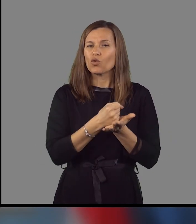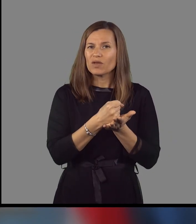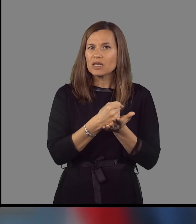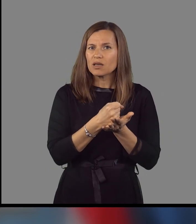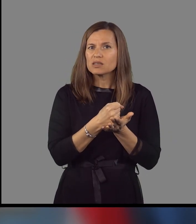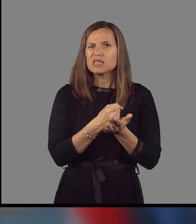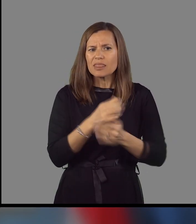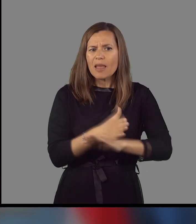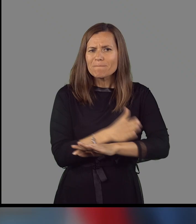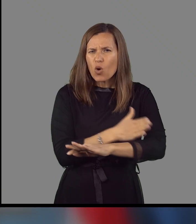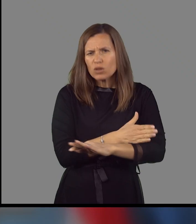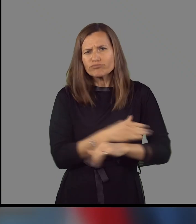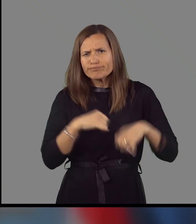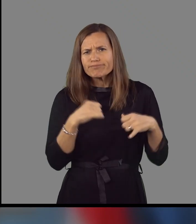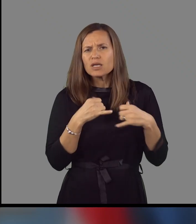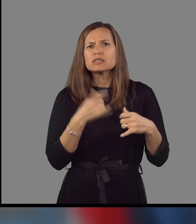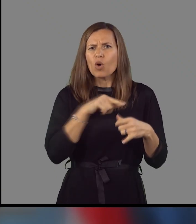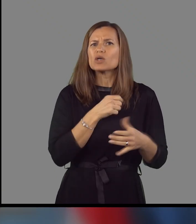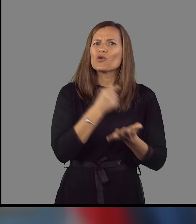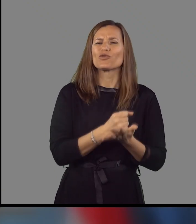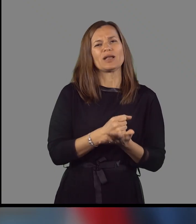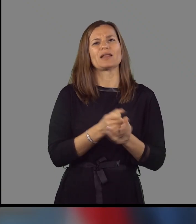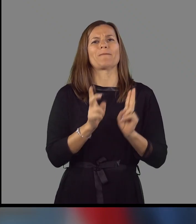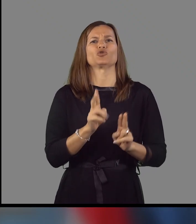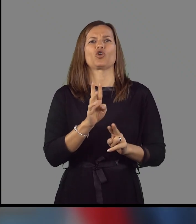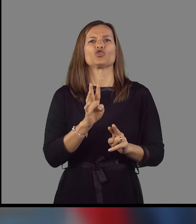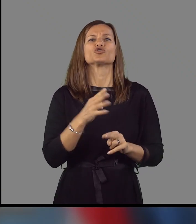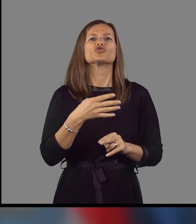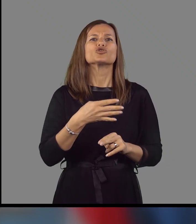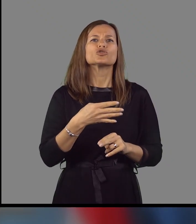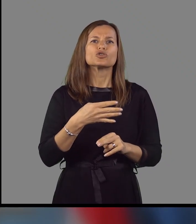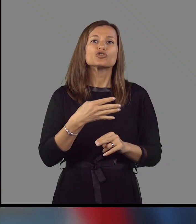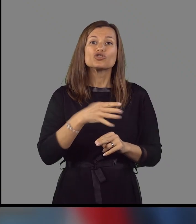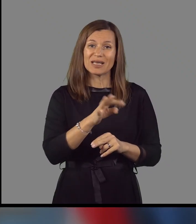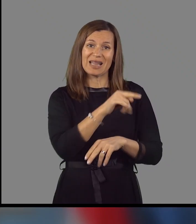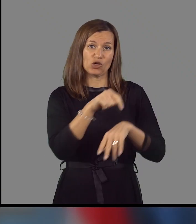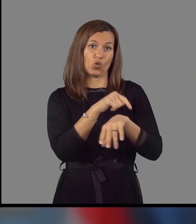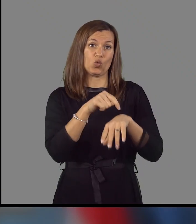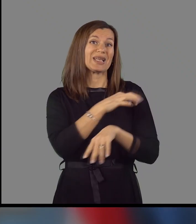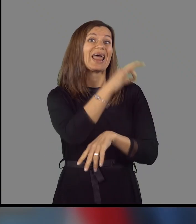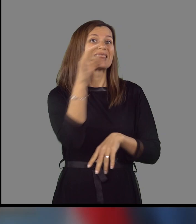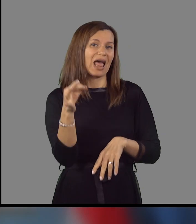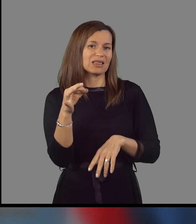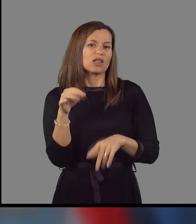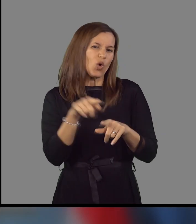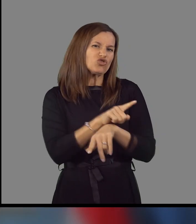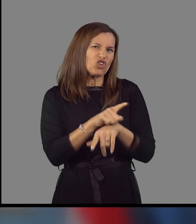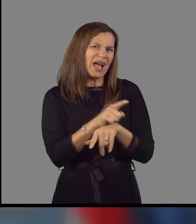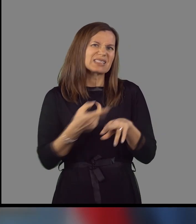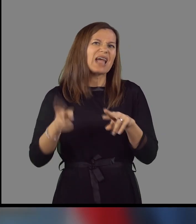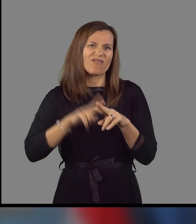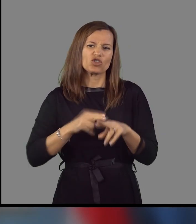nemajhnimi napori, da so testi na voljo 14 ur na dan, se pravi večino časa, ko bolniki te centre obiskujejo. Tako